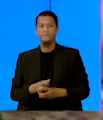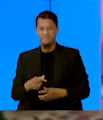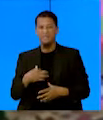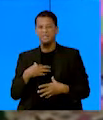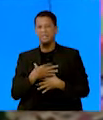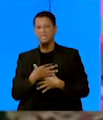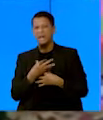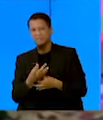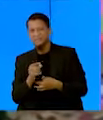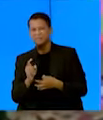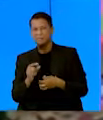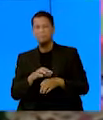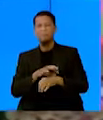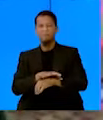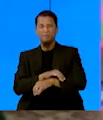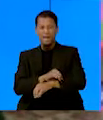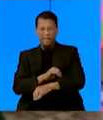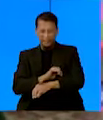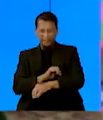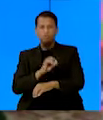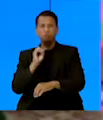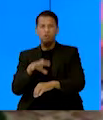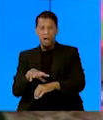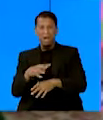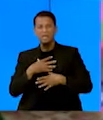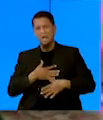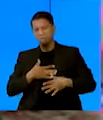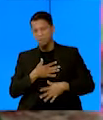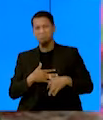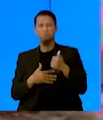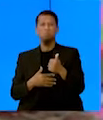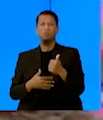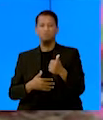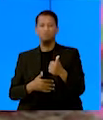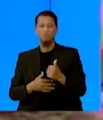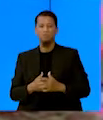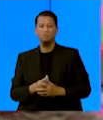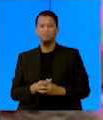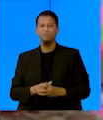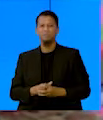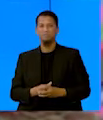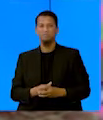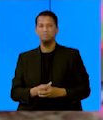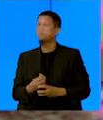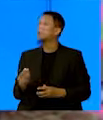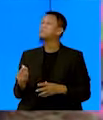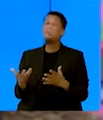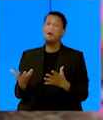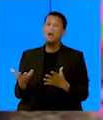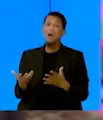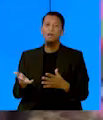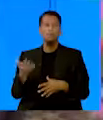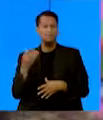dari bahannya juga ada lumayan apa namanya, lumayan bagus segala macam gitu. Dari harganya? Harganya lumayan, tadi